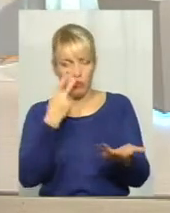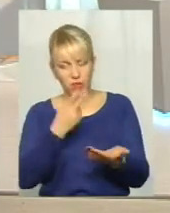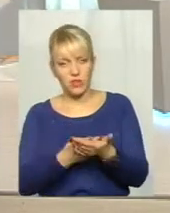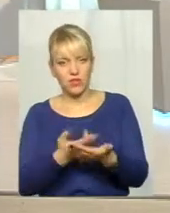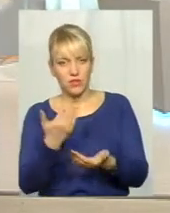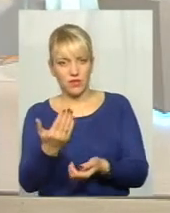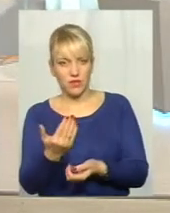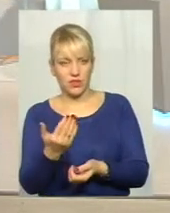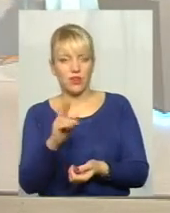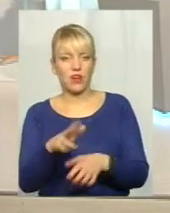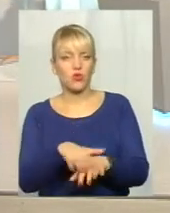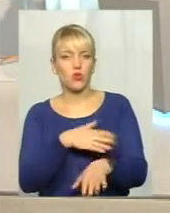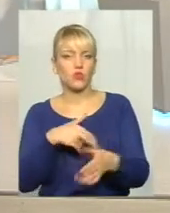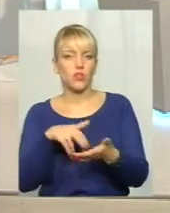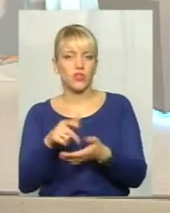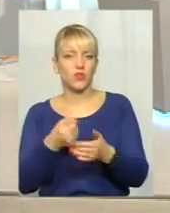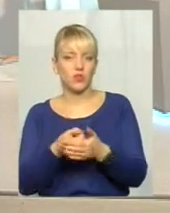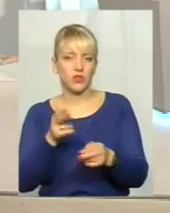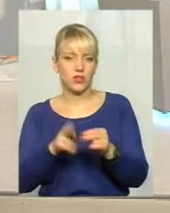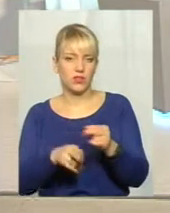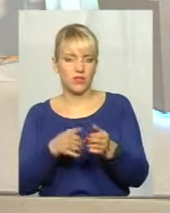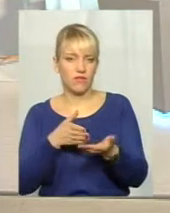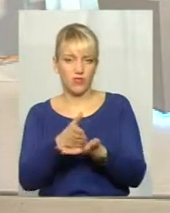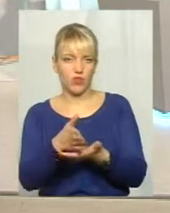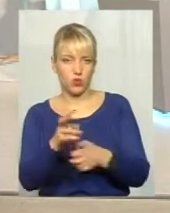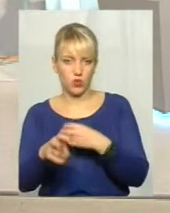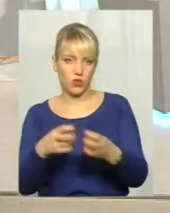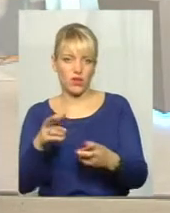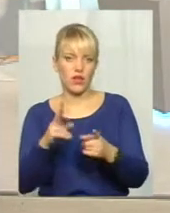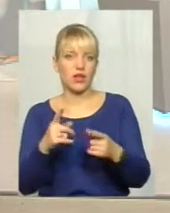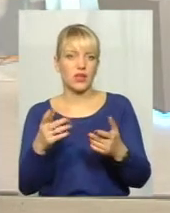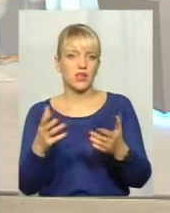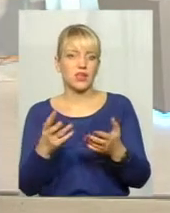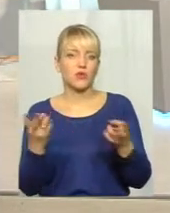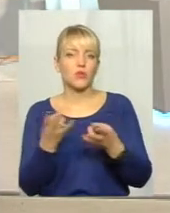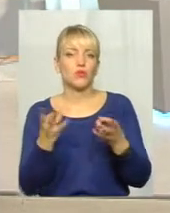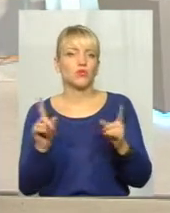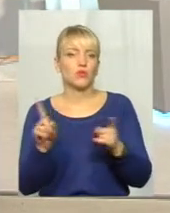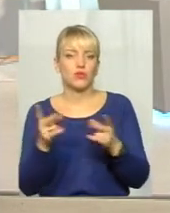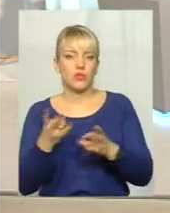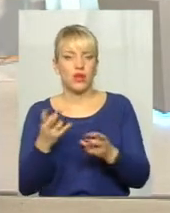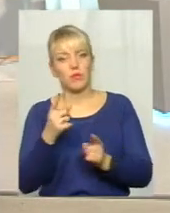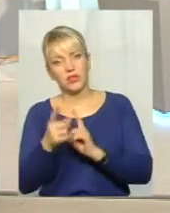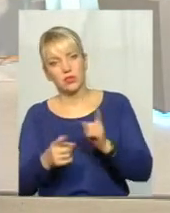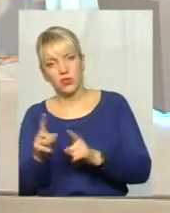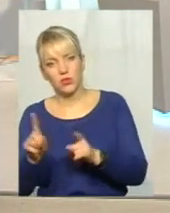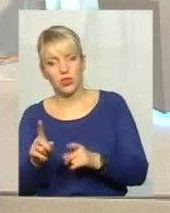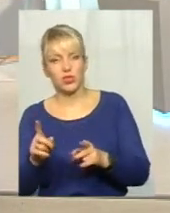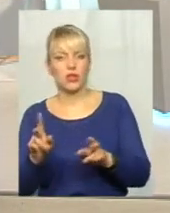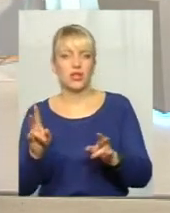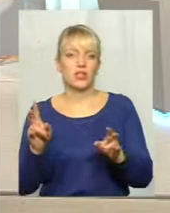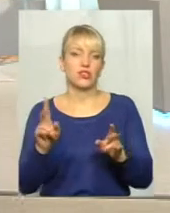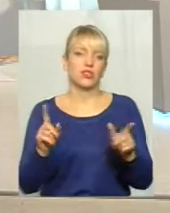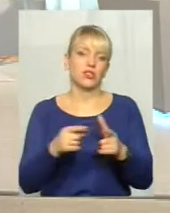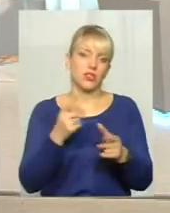того кінця дійти? І що для цього потрібно? Не змінювати поки що нічого, чи все ж таки міняти, купуй українське,